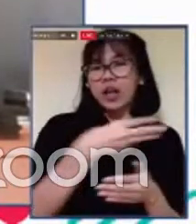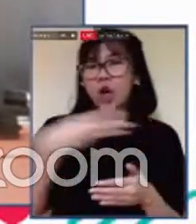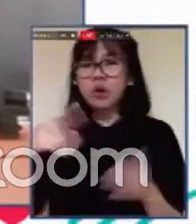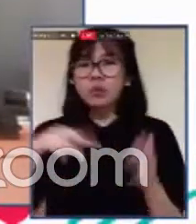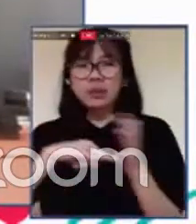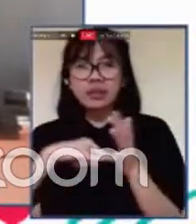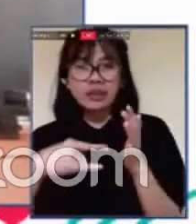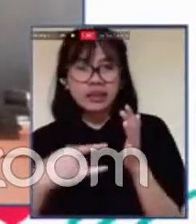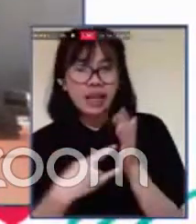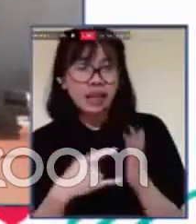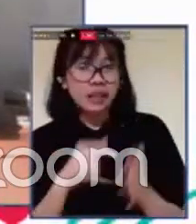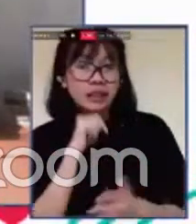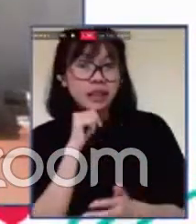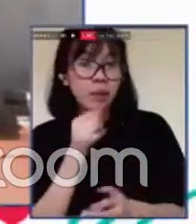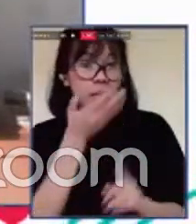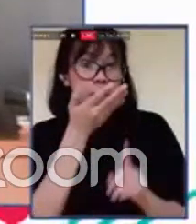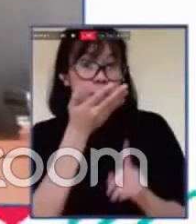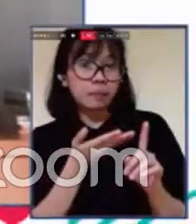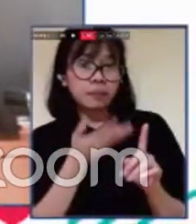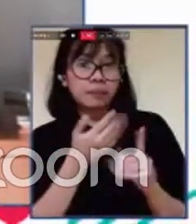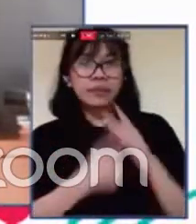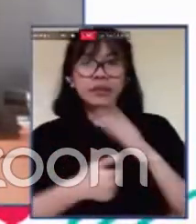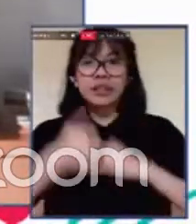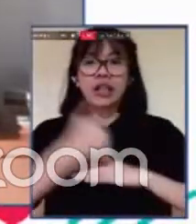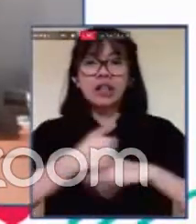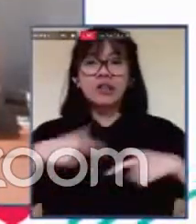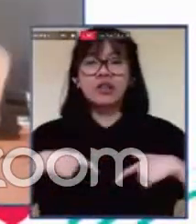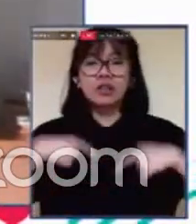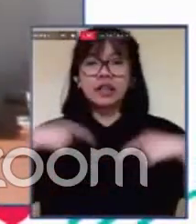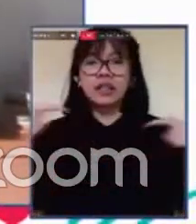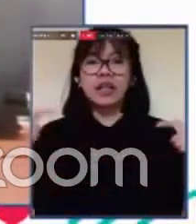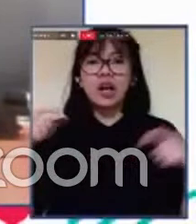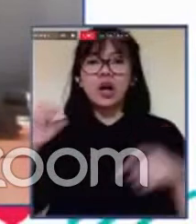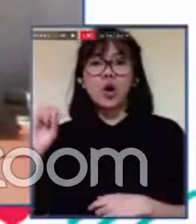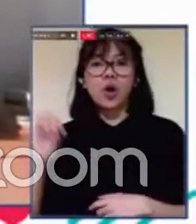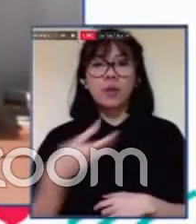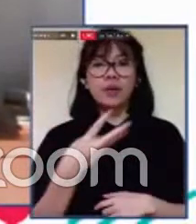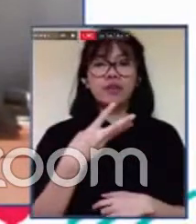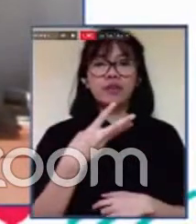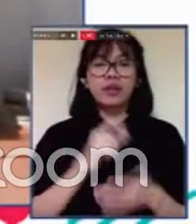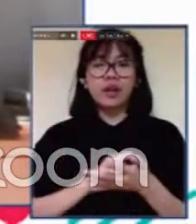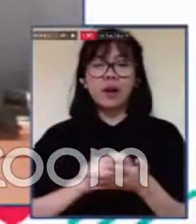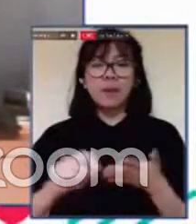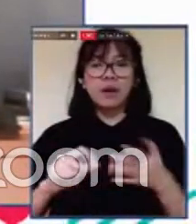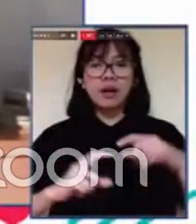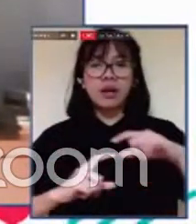beliau adalah Dirjen Aptika Kominfo, Pak Samuel Abrijani